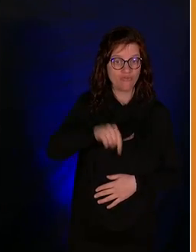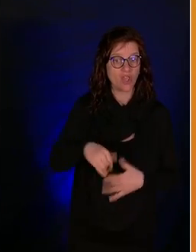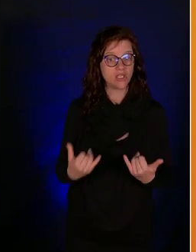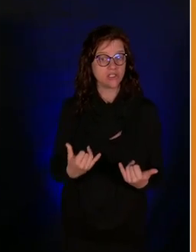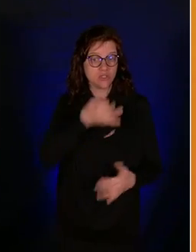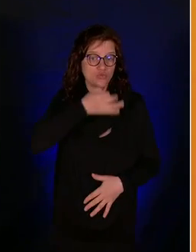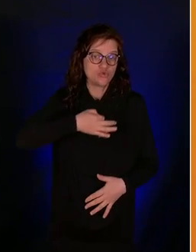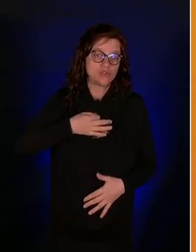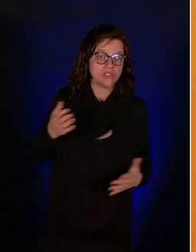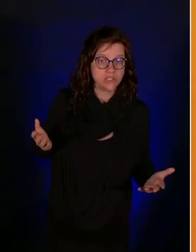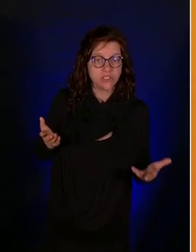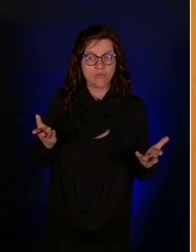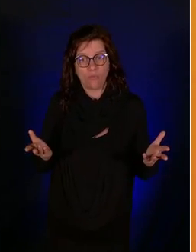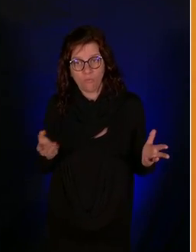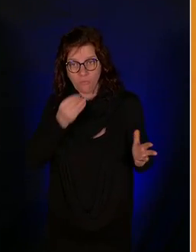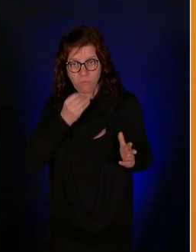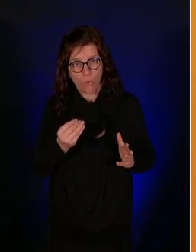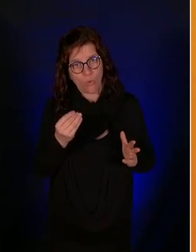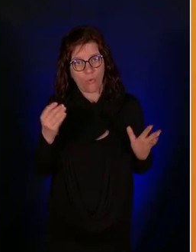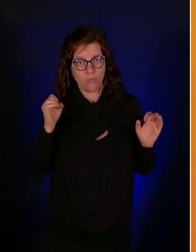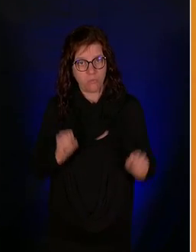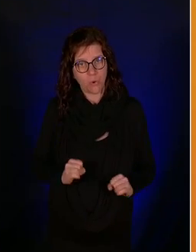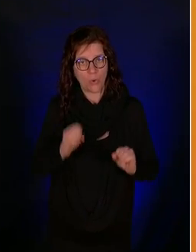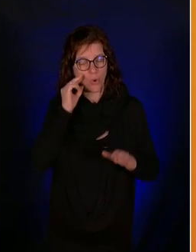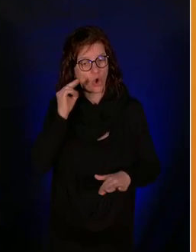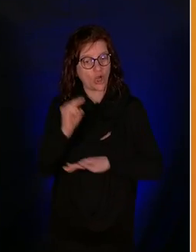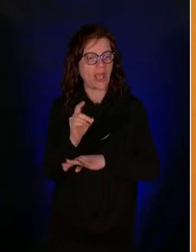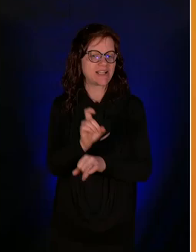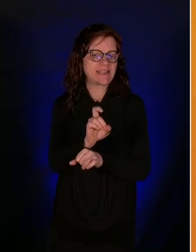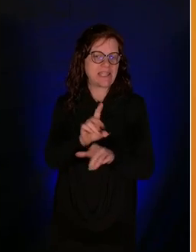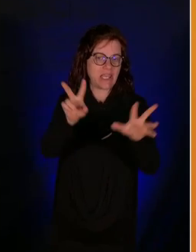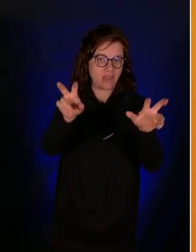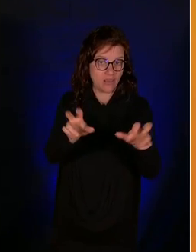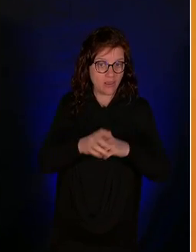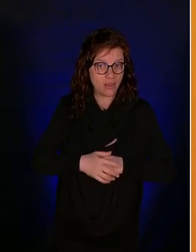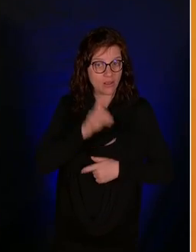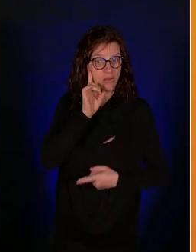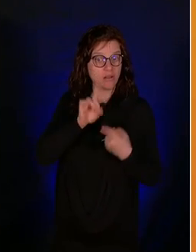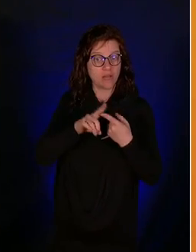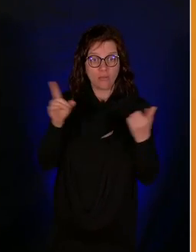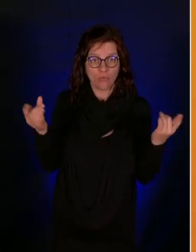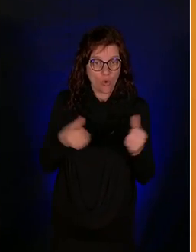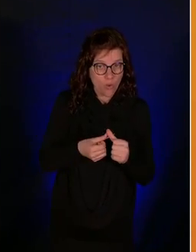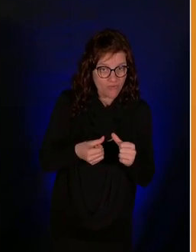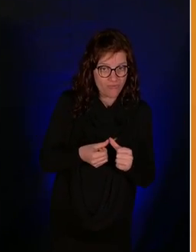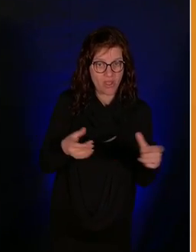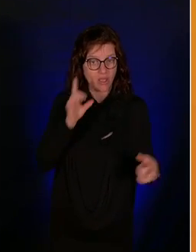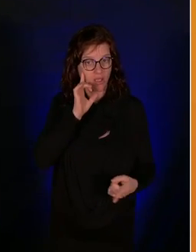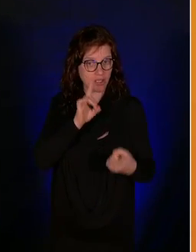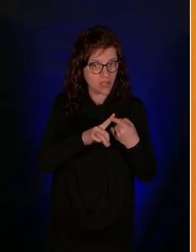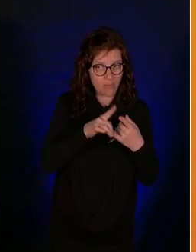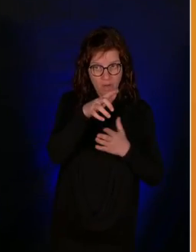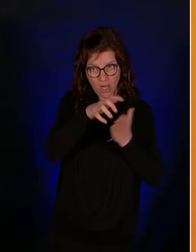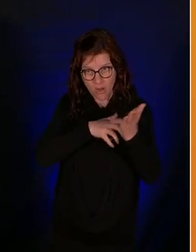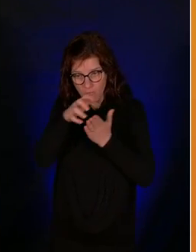me disant qu'on avait encore le droit d'avoir un regard critique sur ce qu'on faisait, sur les rapports que l'on pouvait